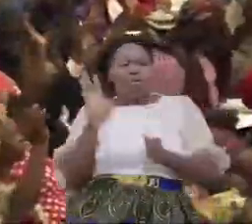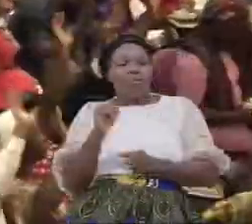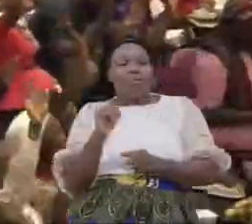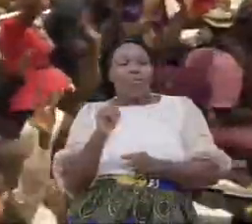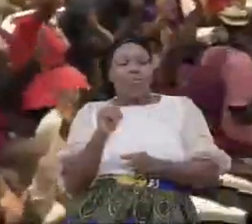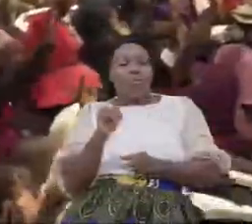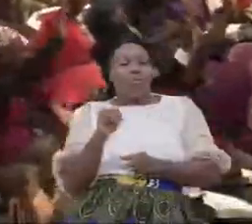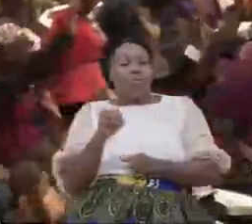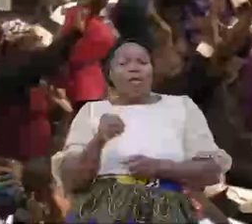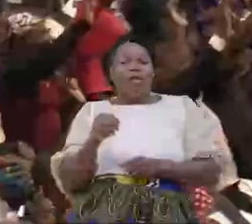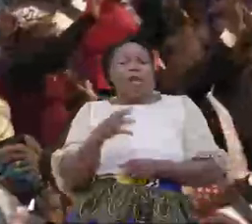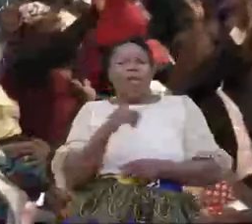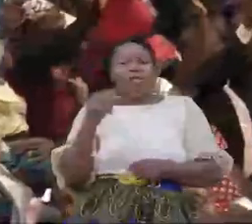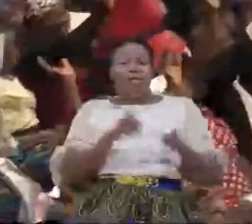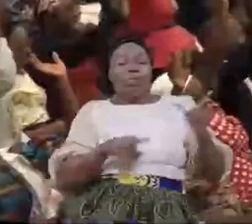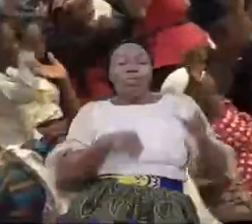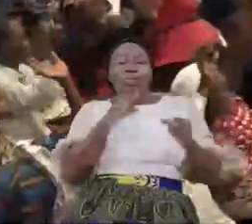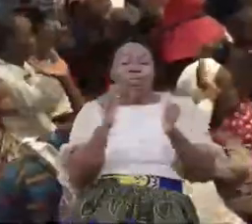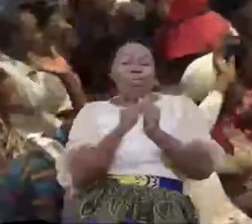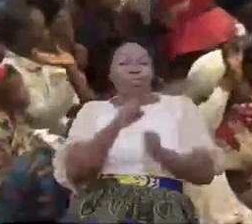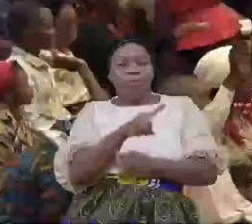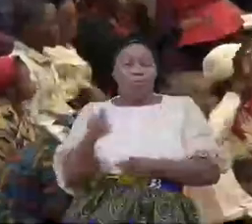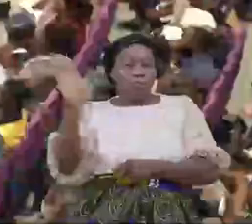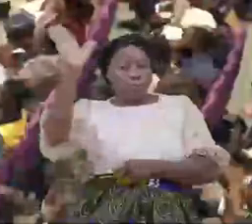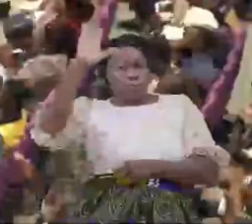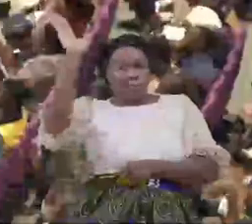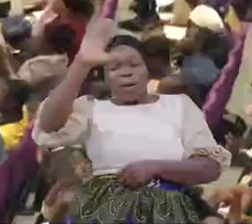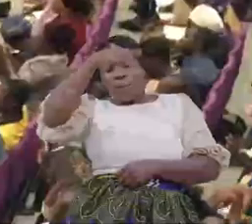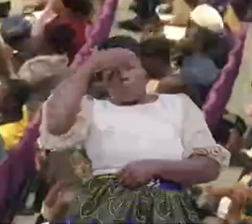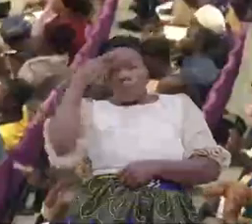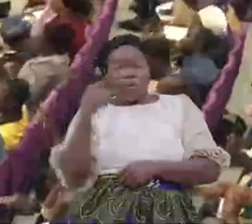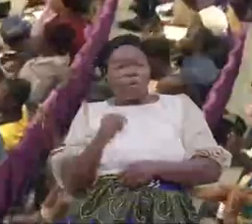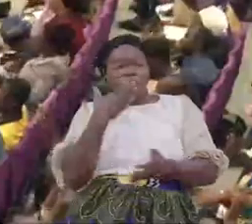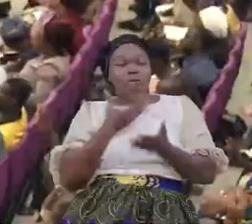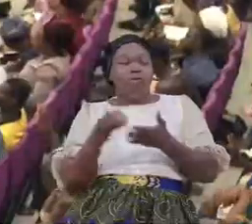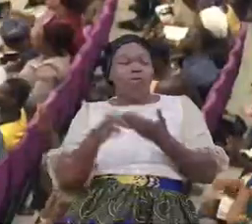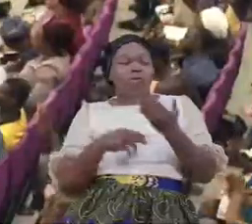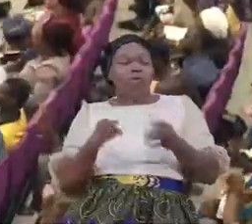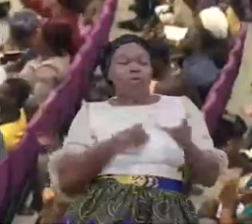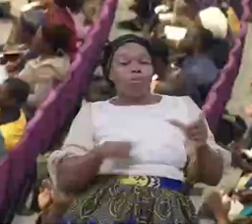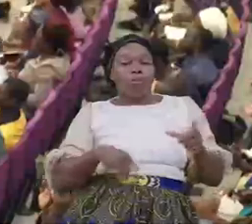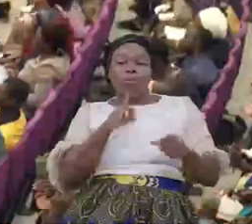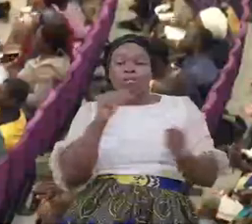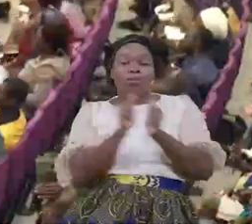L'Éternel est avec vous. La bonté de Dieu est avec vous.